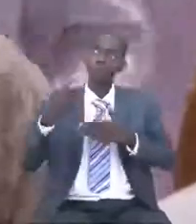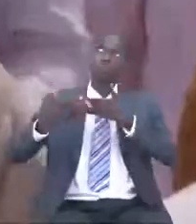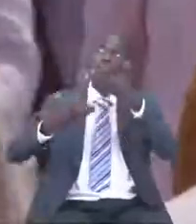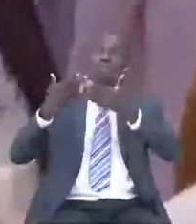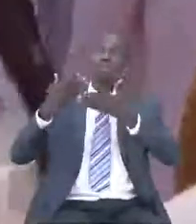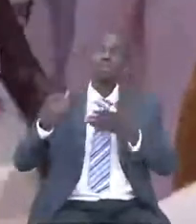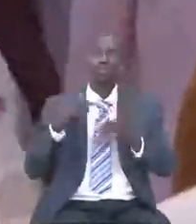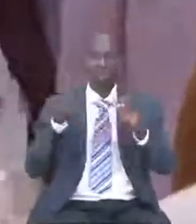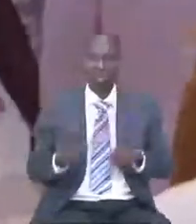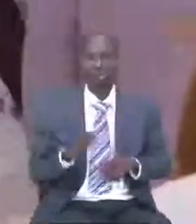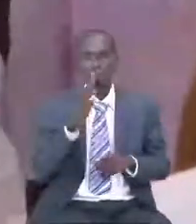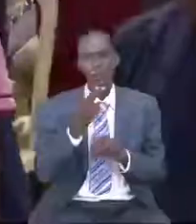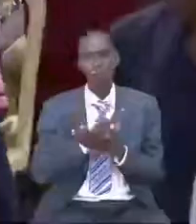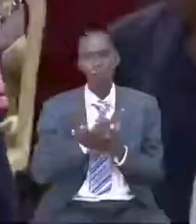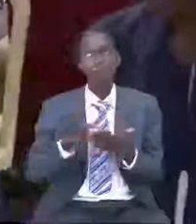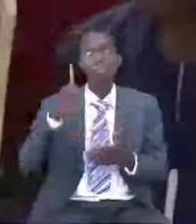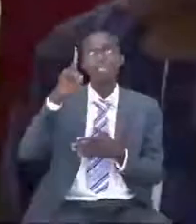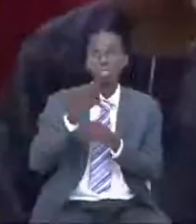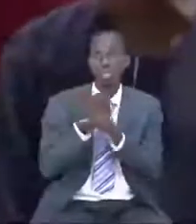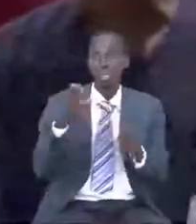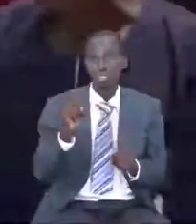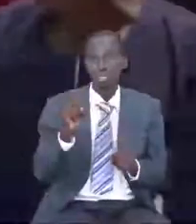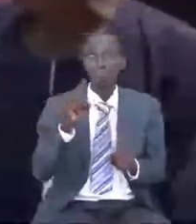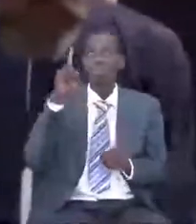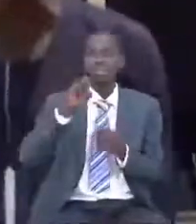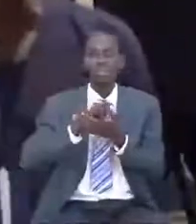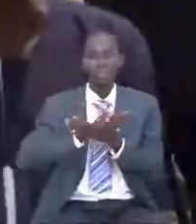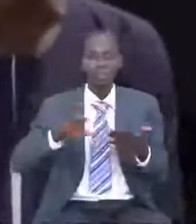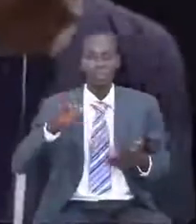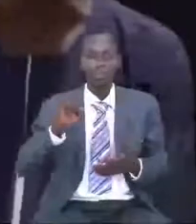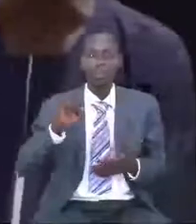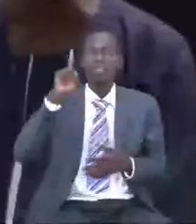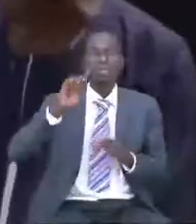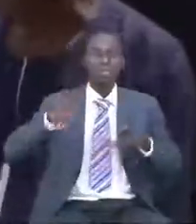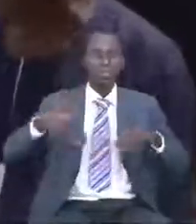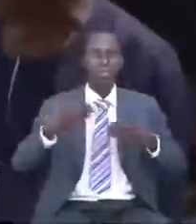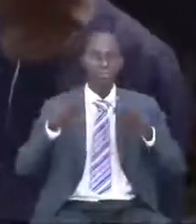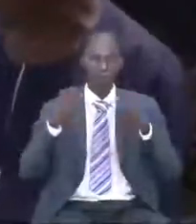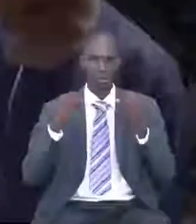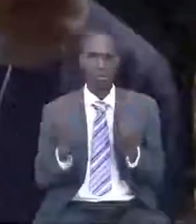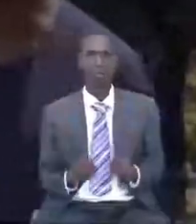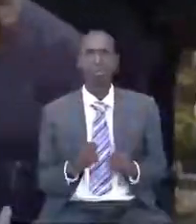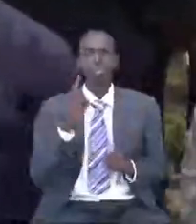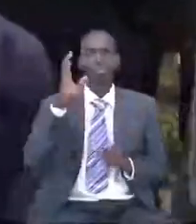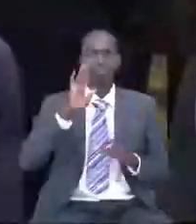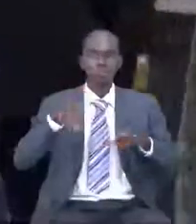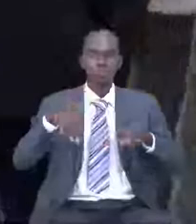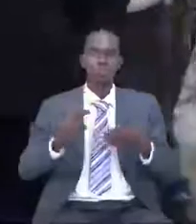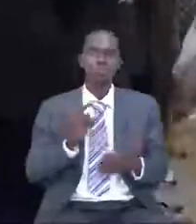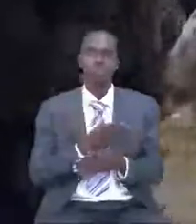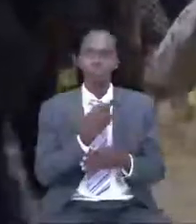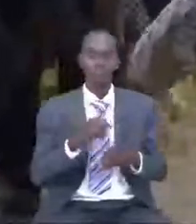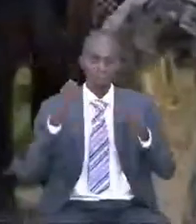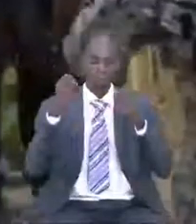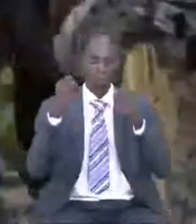nous progressons, nous pouvons être saints. Il dit, il sauve, il sanctifie, il